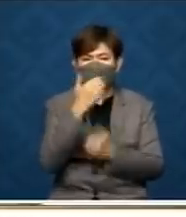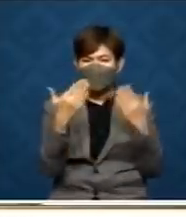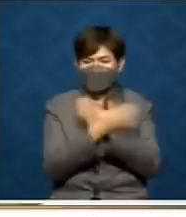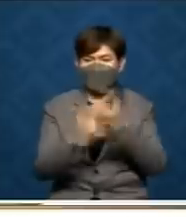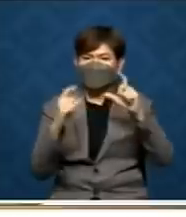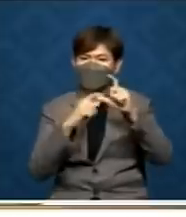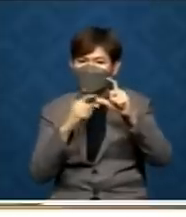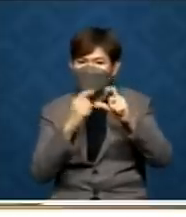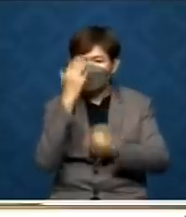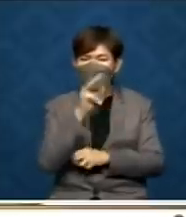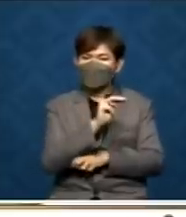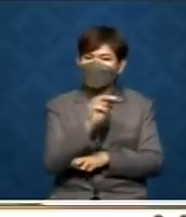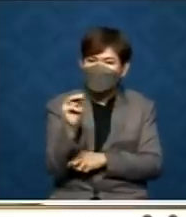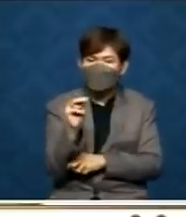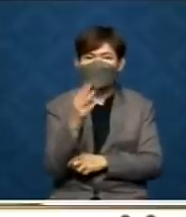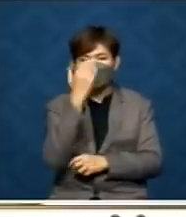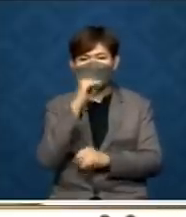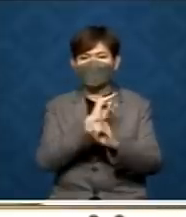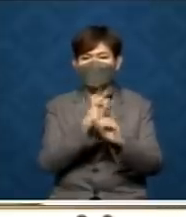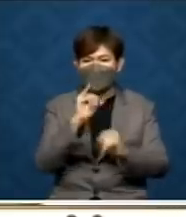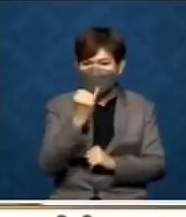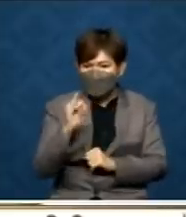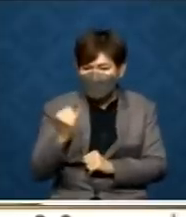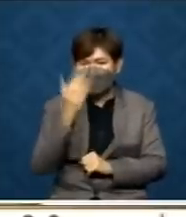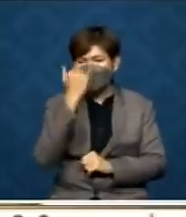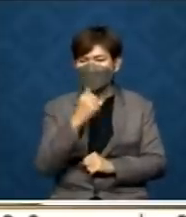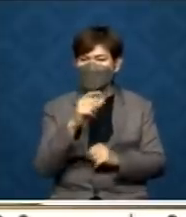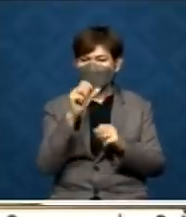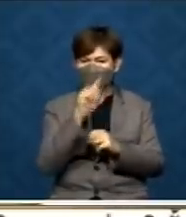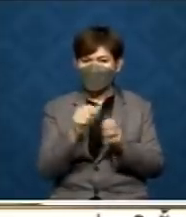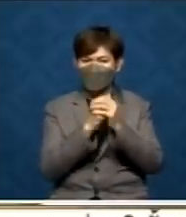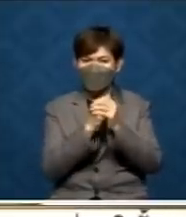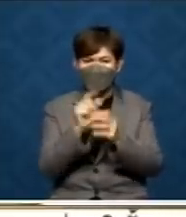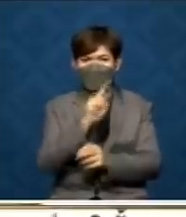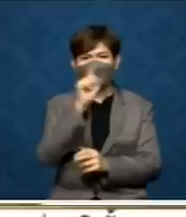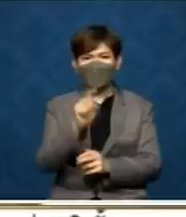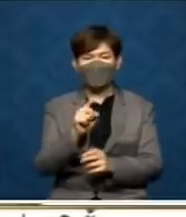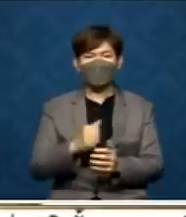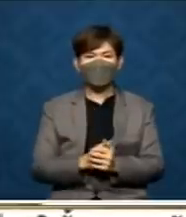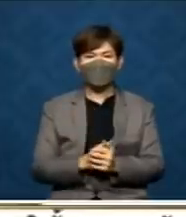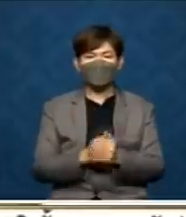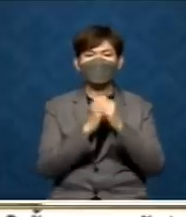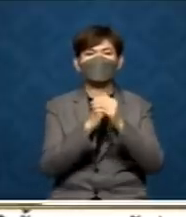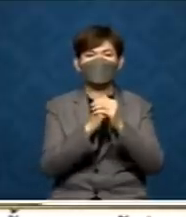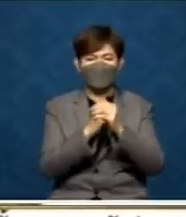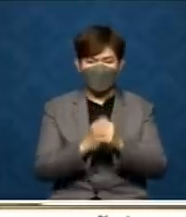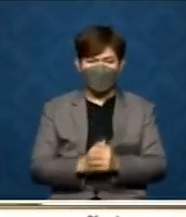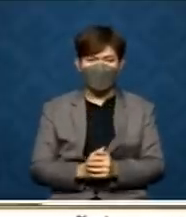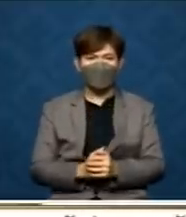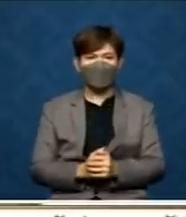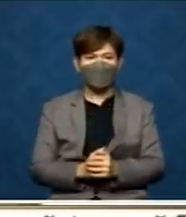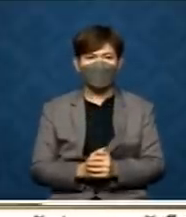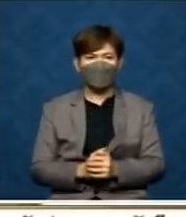เซอร์ทำไมไม่เป็นมาโดนหน้าถ้าไม่ได้เป็น Johnsonทำไมต้องเป็นชื่อน้องแม็คก็เป็นของจีนไง